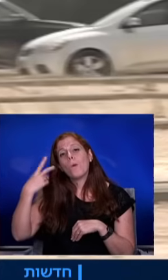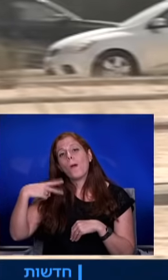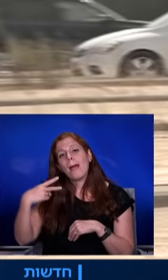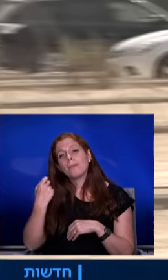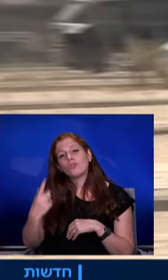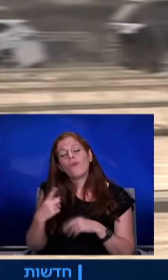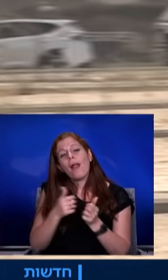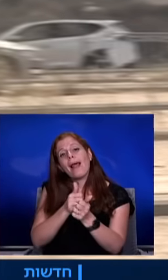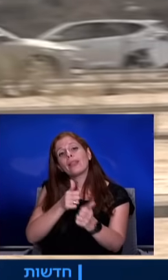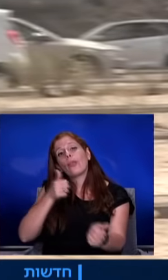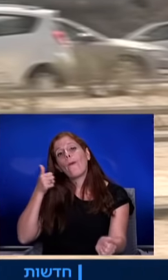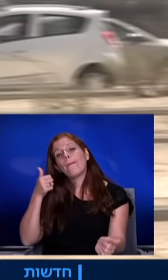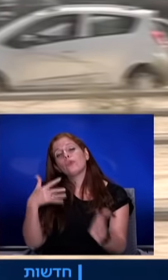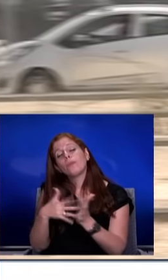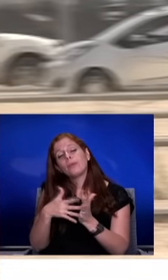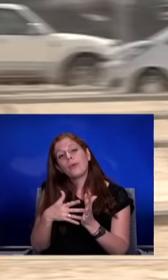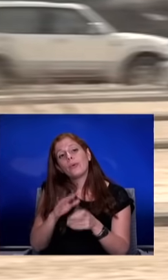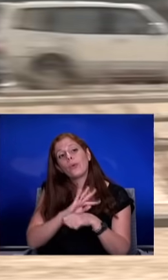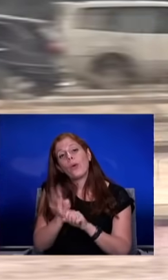הקורונה, בתקווה לתוצאה שלילית.